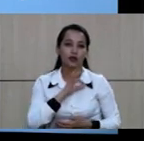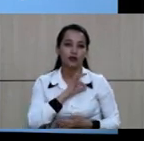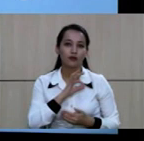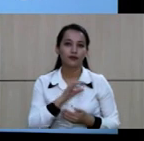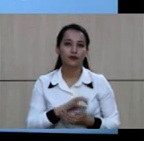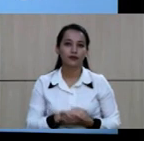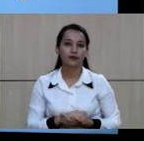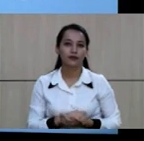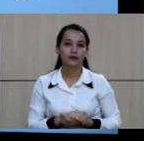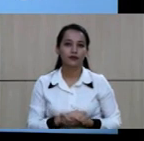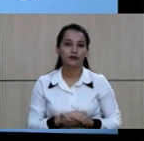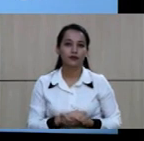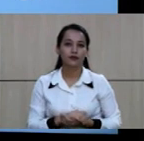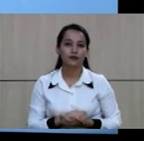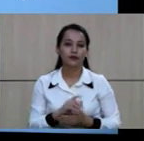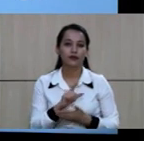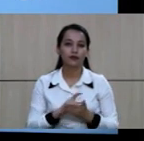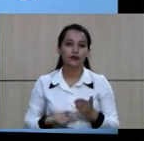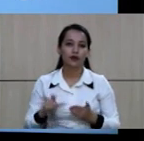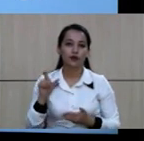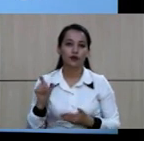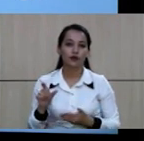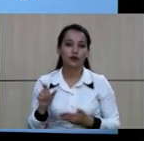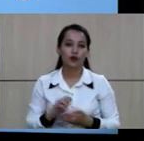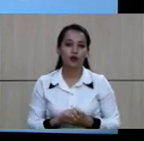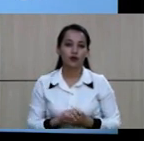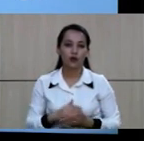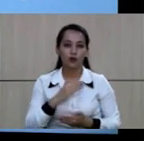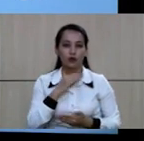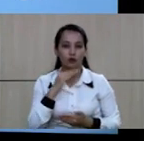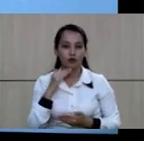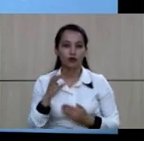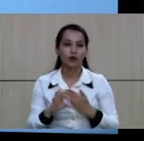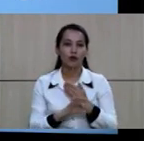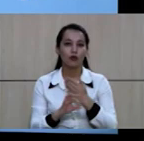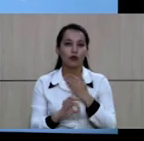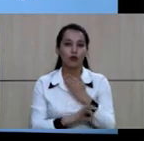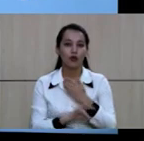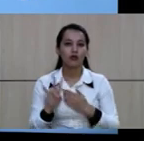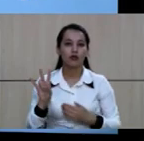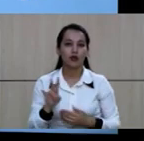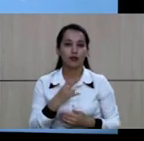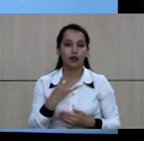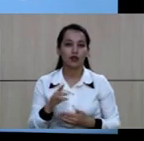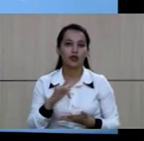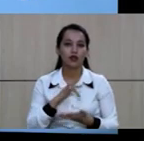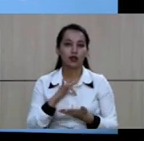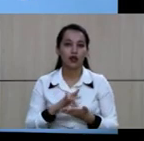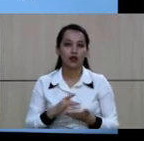navisdir. Shoir umrini asosan Qo'qon va Namangan shaharlarida